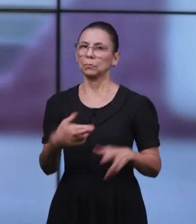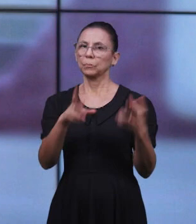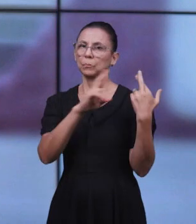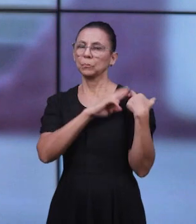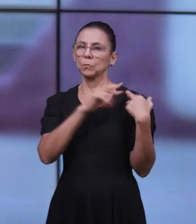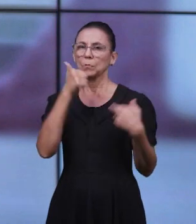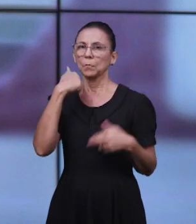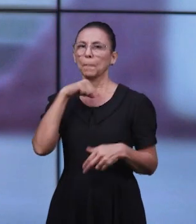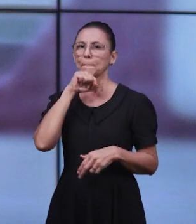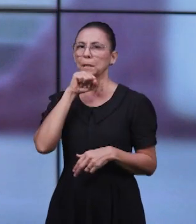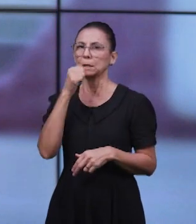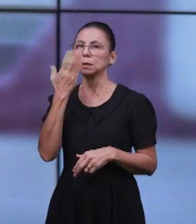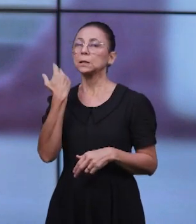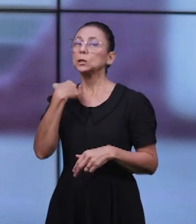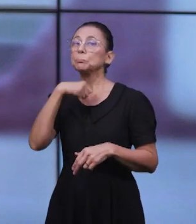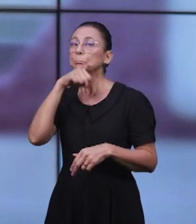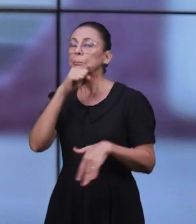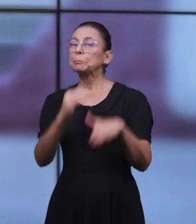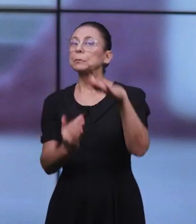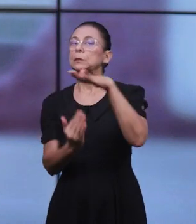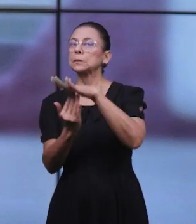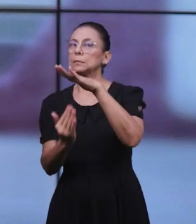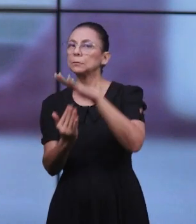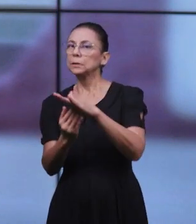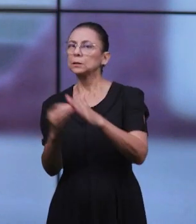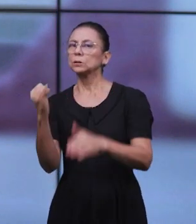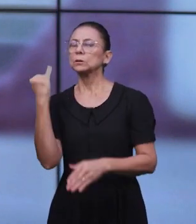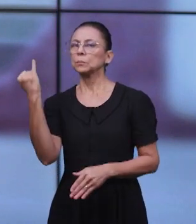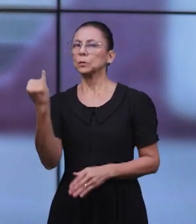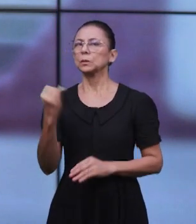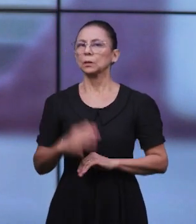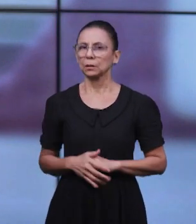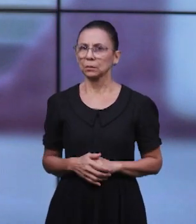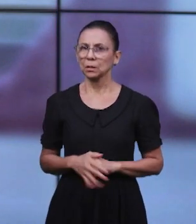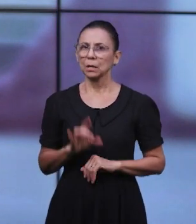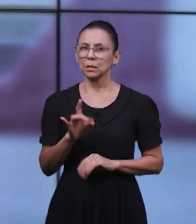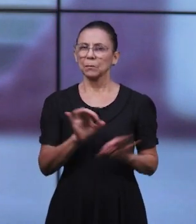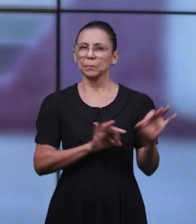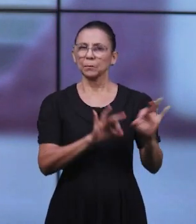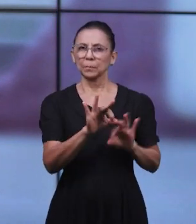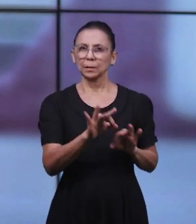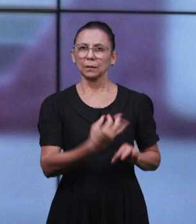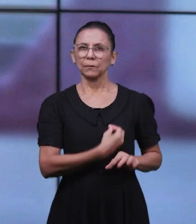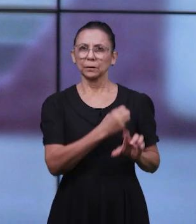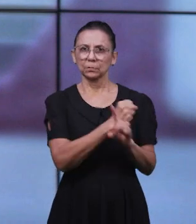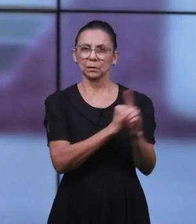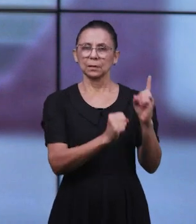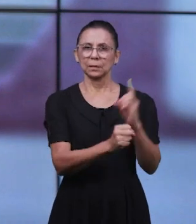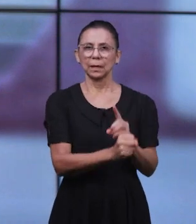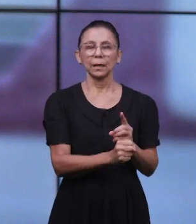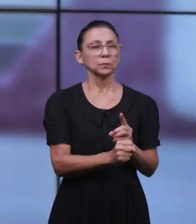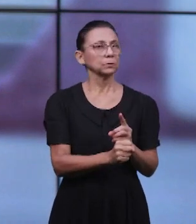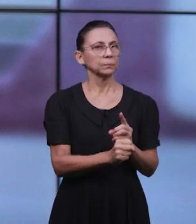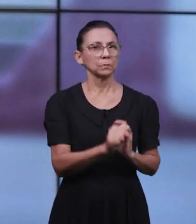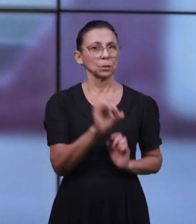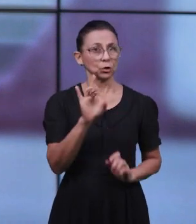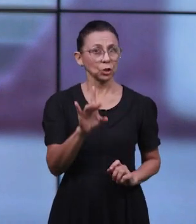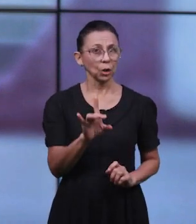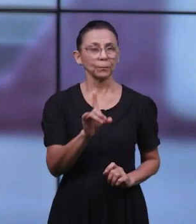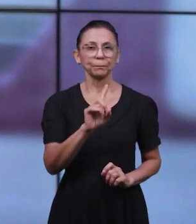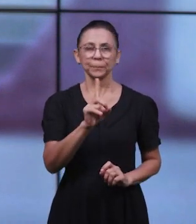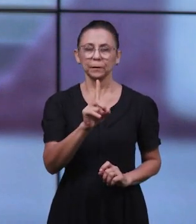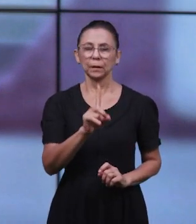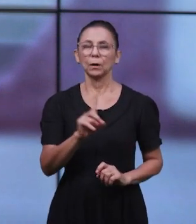limite est importante, pas seulement pour préparer nos enfants pour vivre en société, mais aussi pour augmenter la